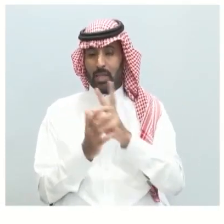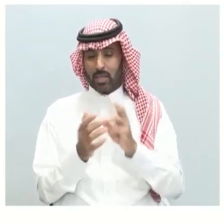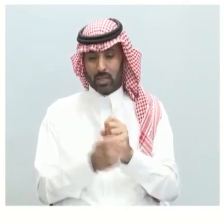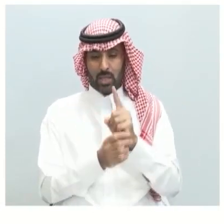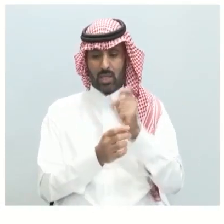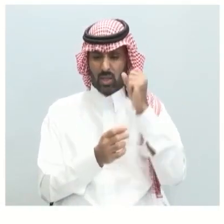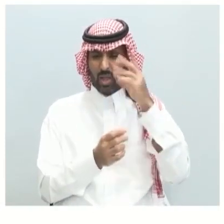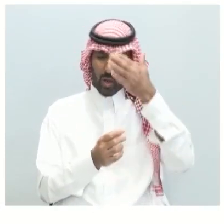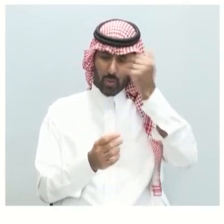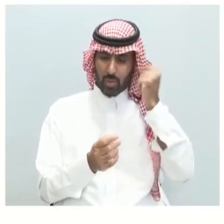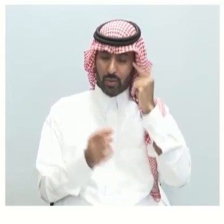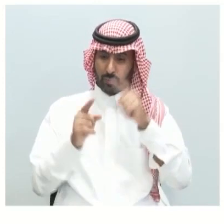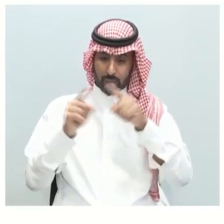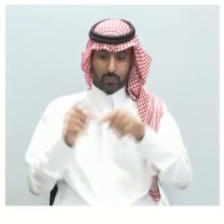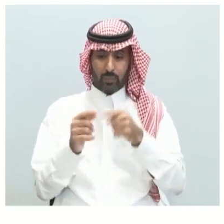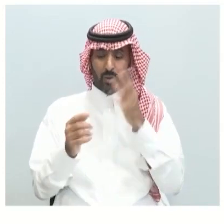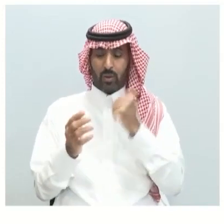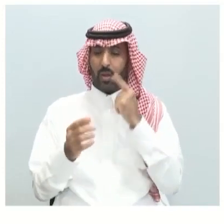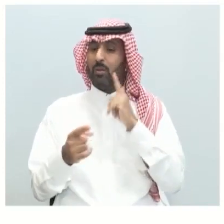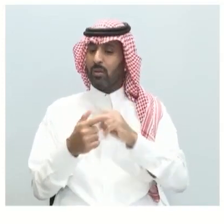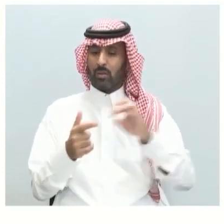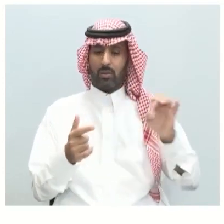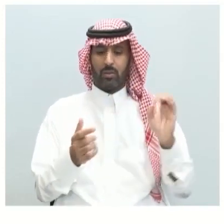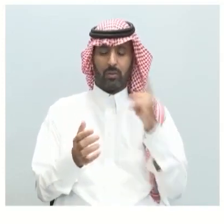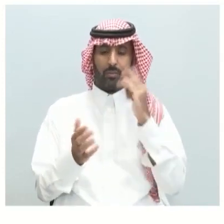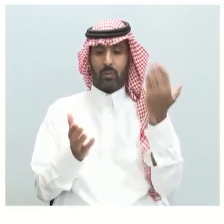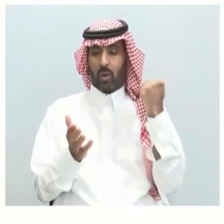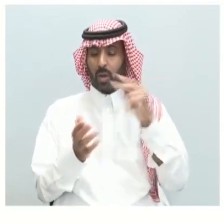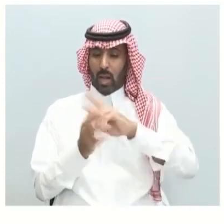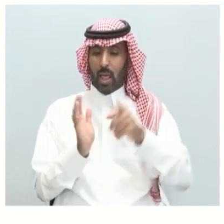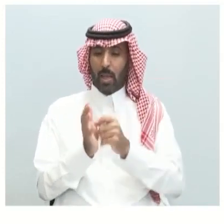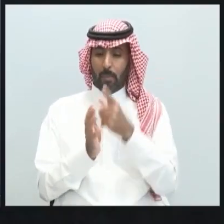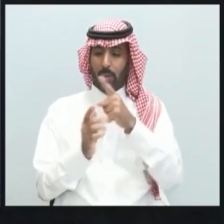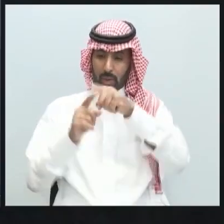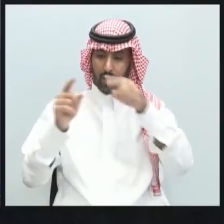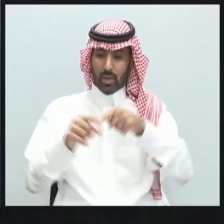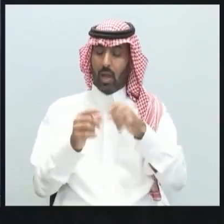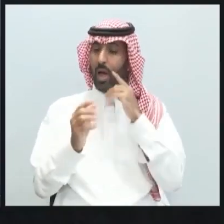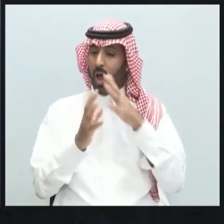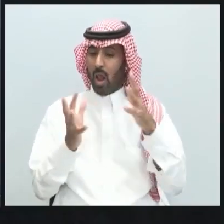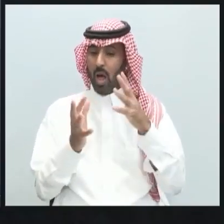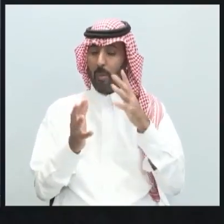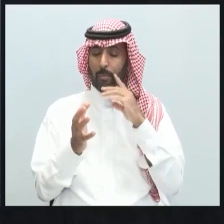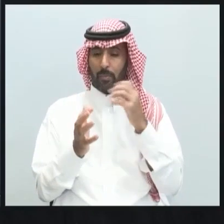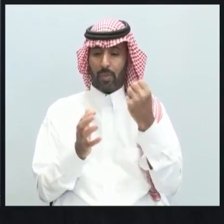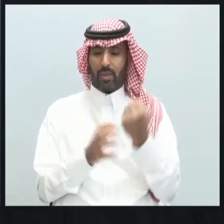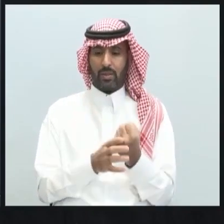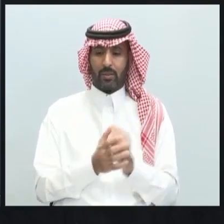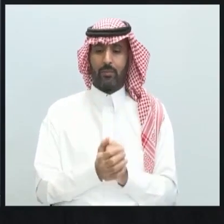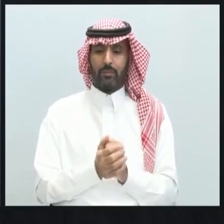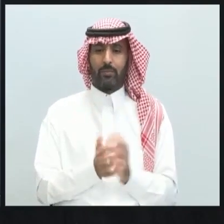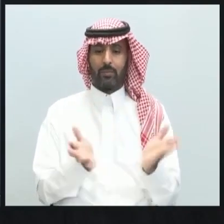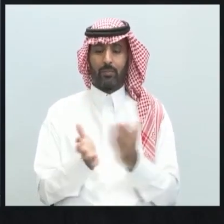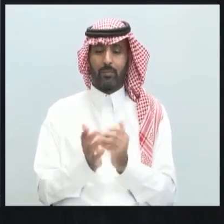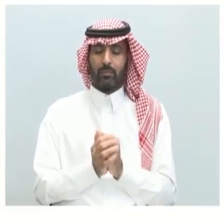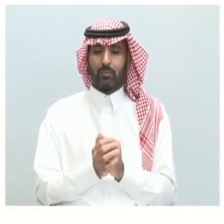لتذكر القوانين الاخرى دون تذكر معادلاتها من القانون العام للغازات تستطيع اشتقاق القوانين الثلاثه يمكننا